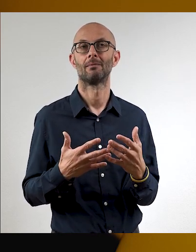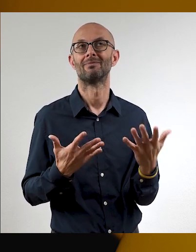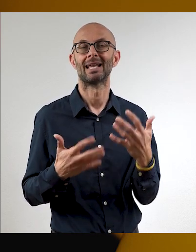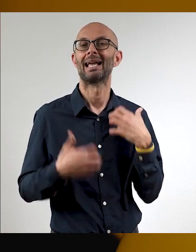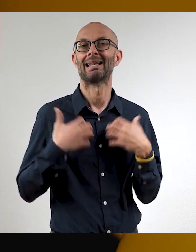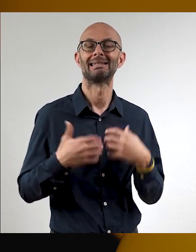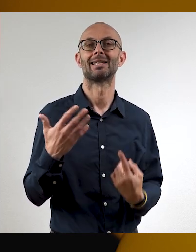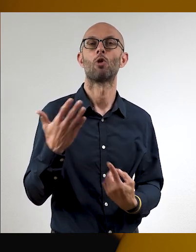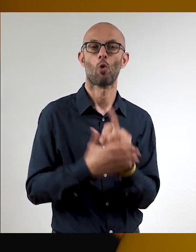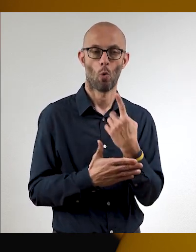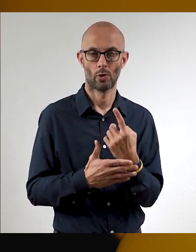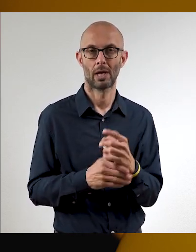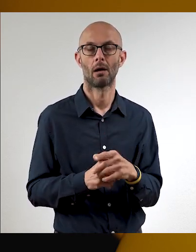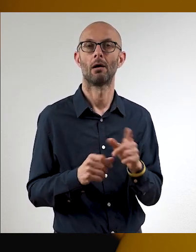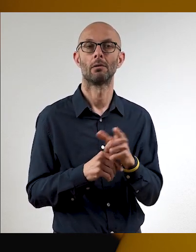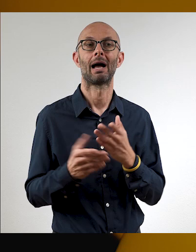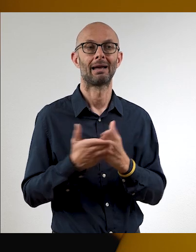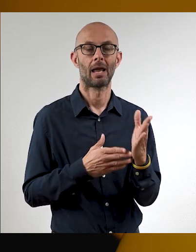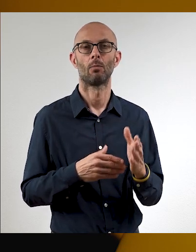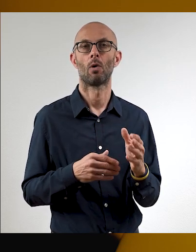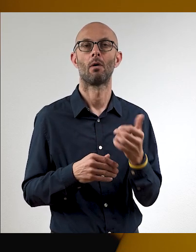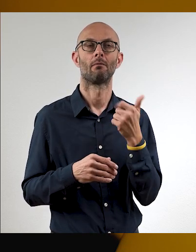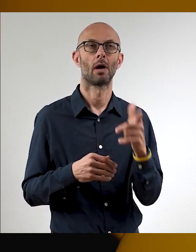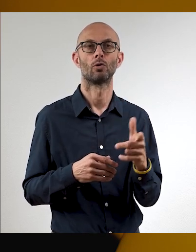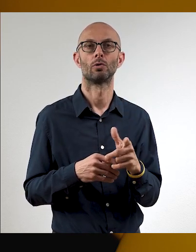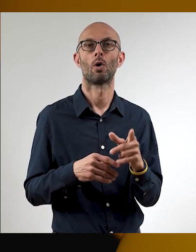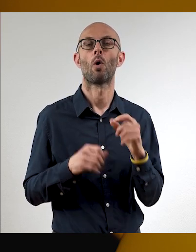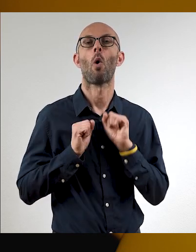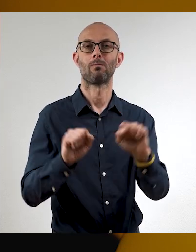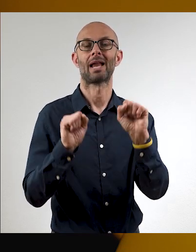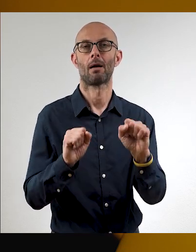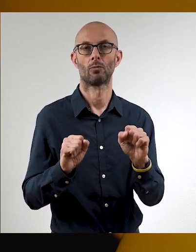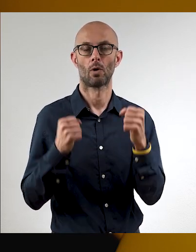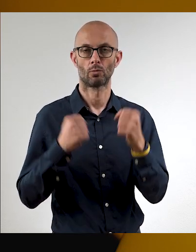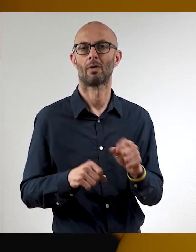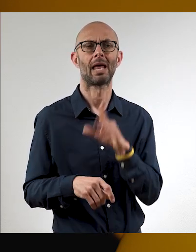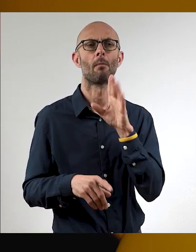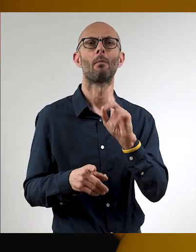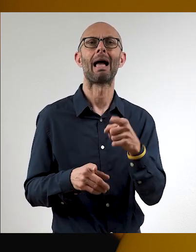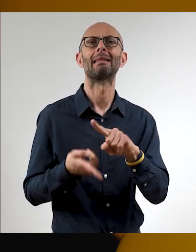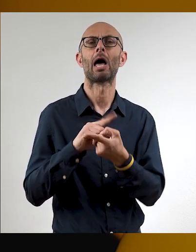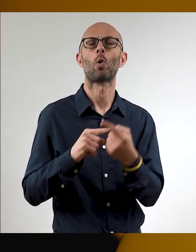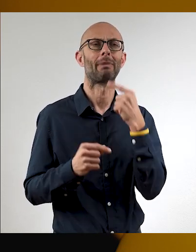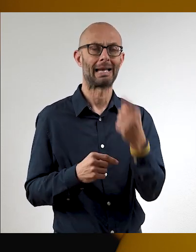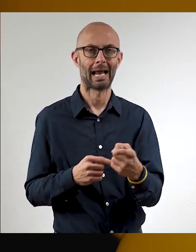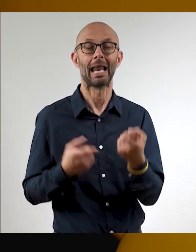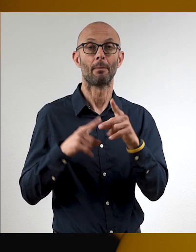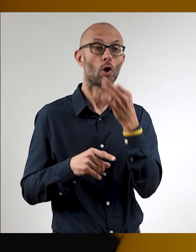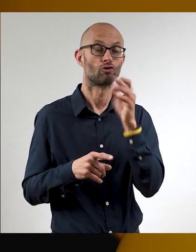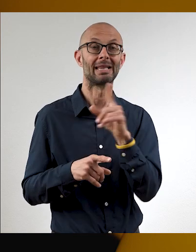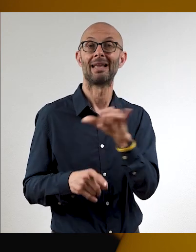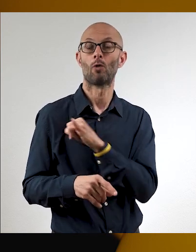nek krizni dogodek, ne, da gremo tako v eno tako obramno držo, ne, da ne bomo kaj narobe rekli, ampak